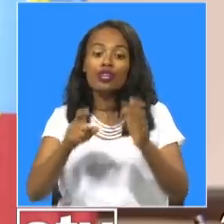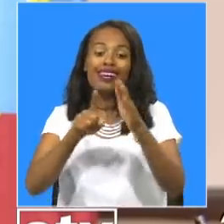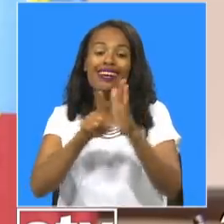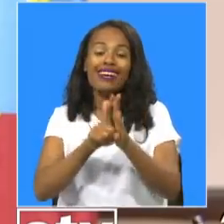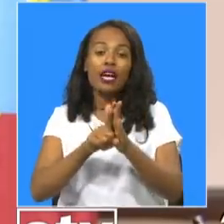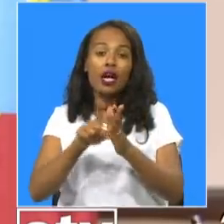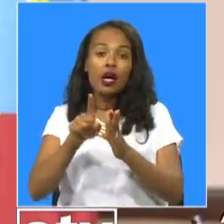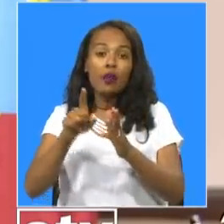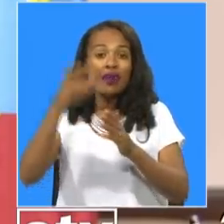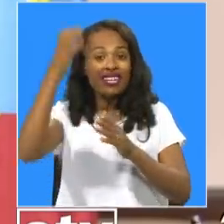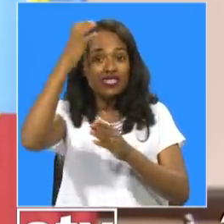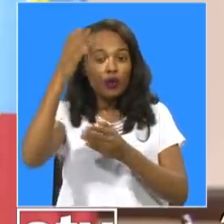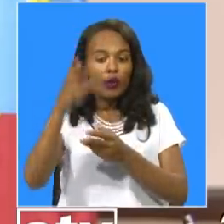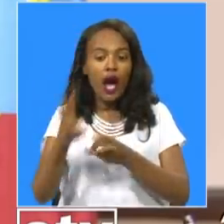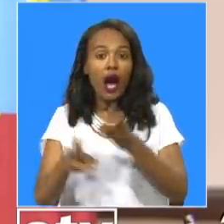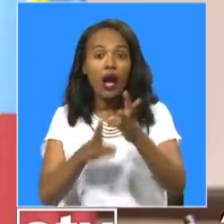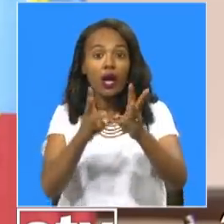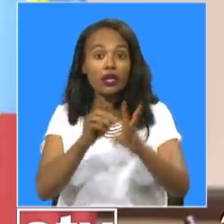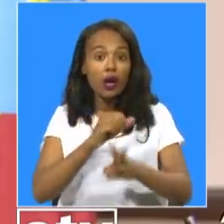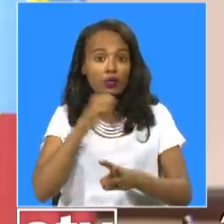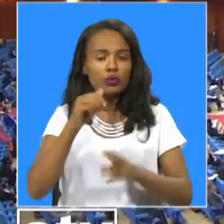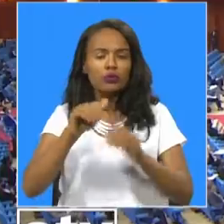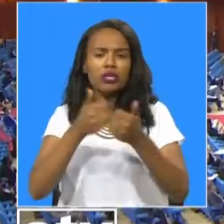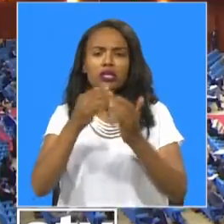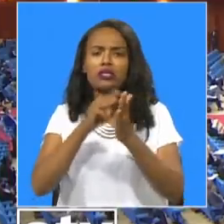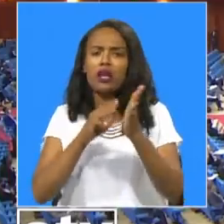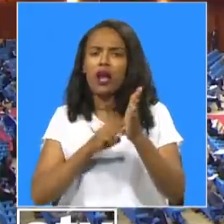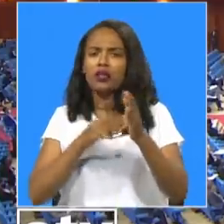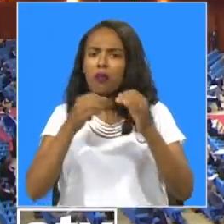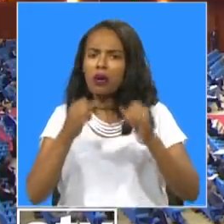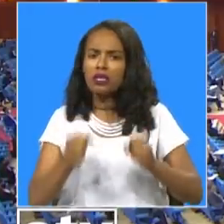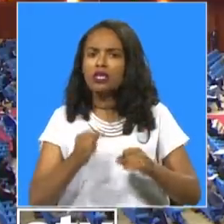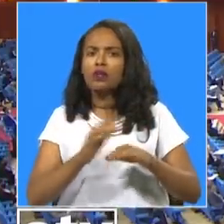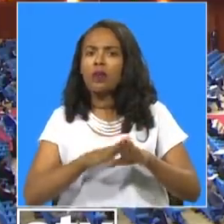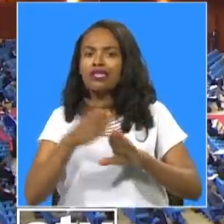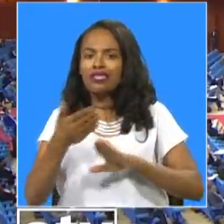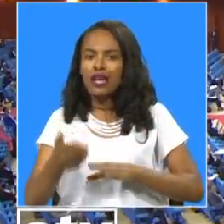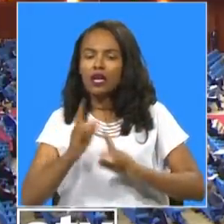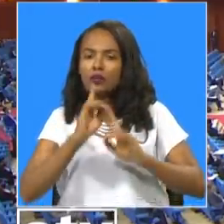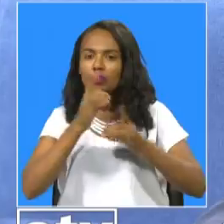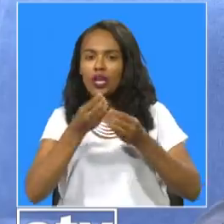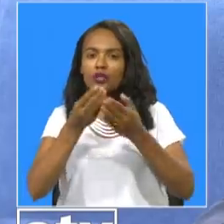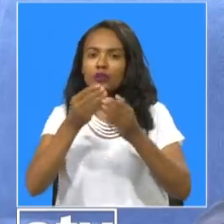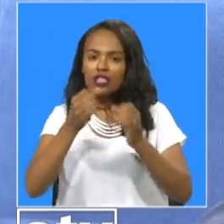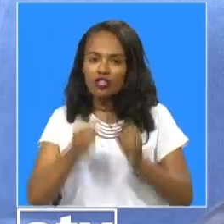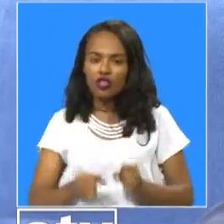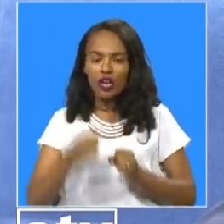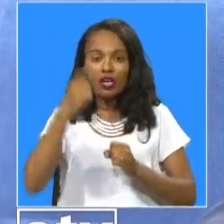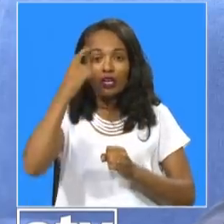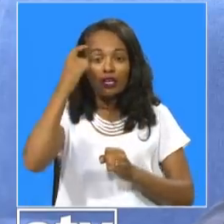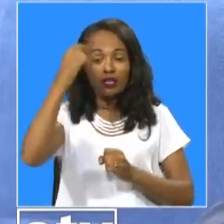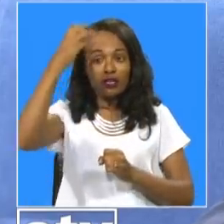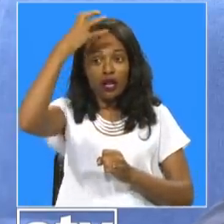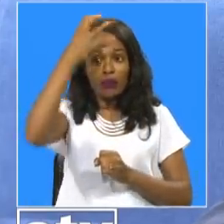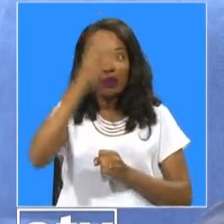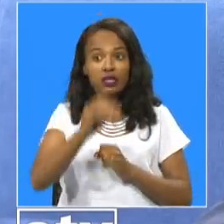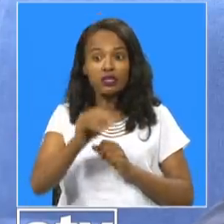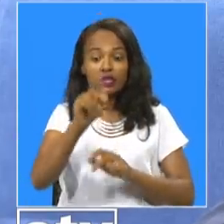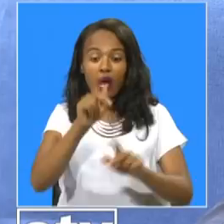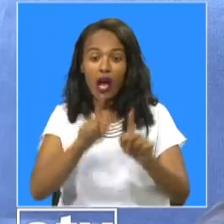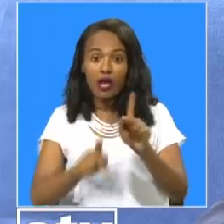መንግስታዊ አካሄዶችን እንደ ስርዓት ማሳዝ ማስተናገድና ምላሽ መስጠት ይችላል። የትግራይ መንግስትና